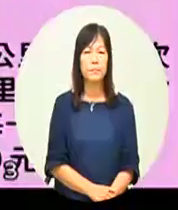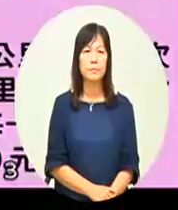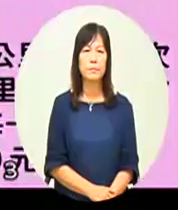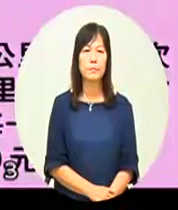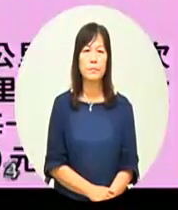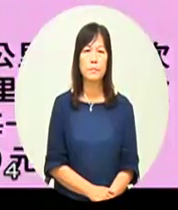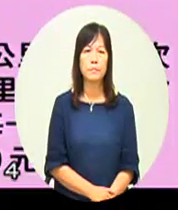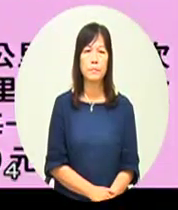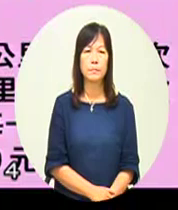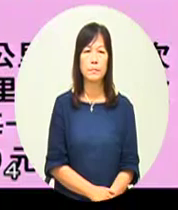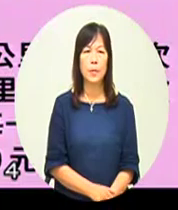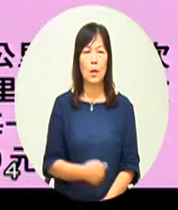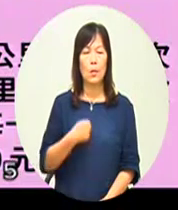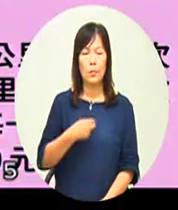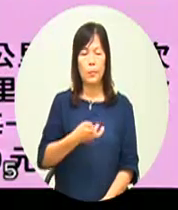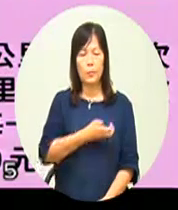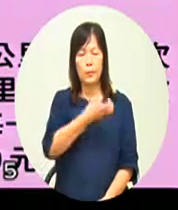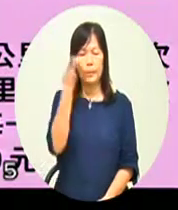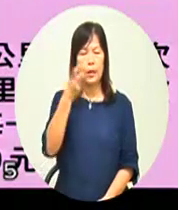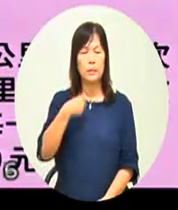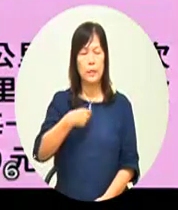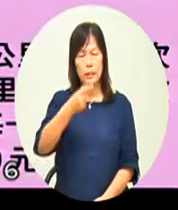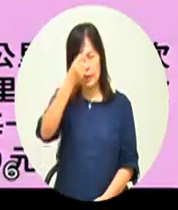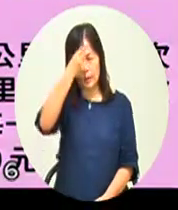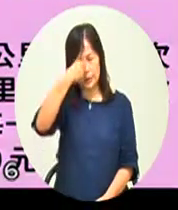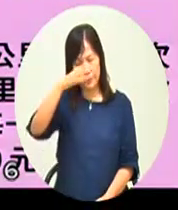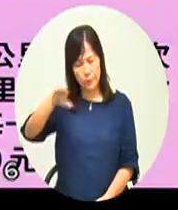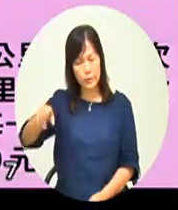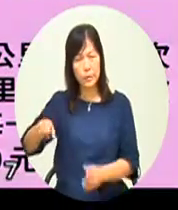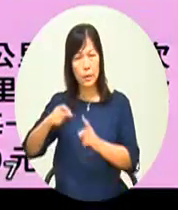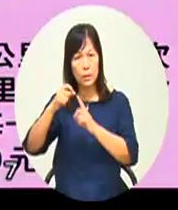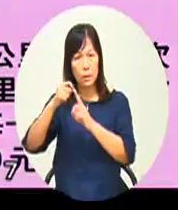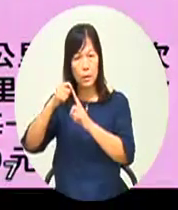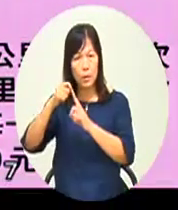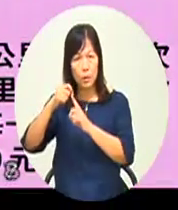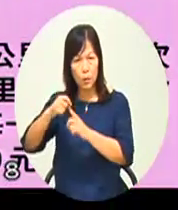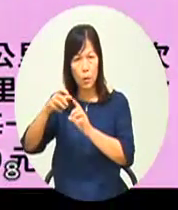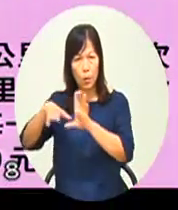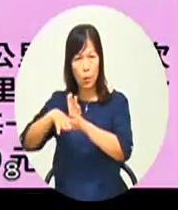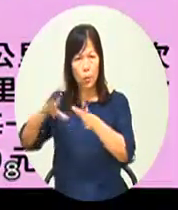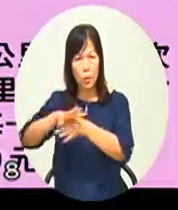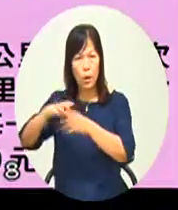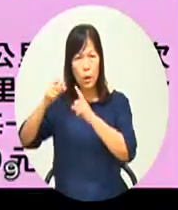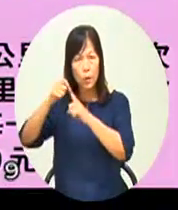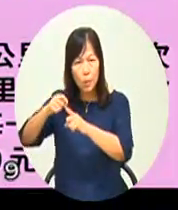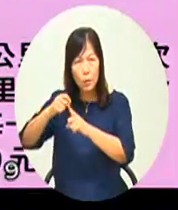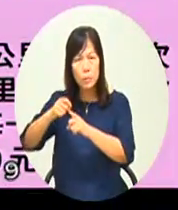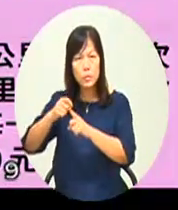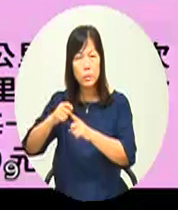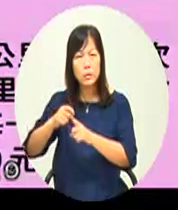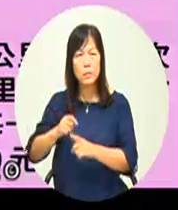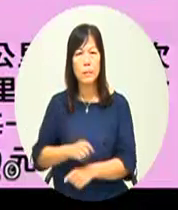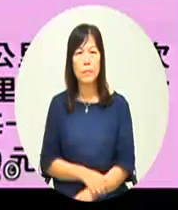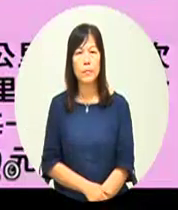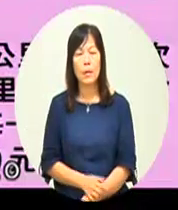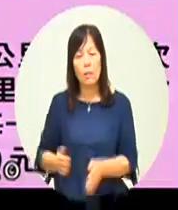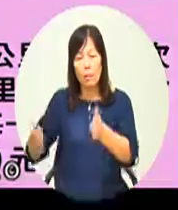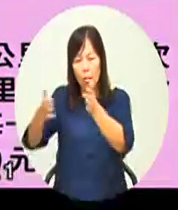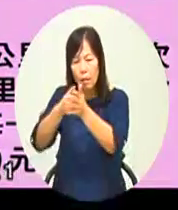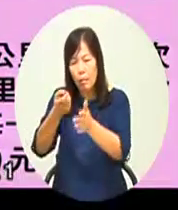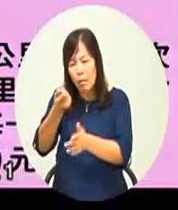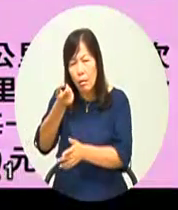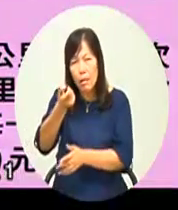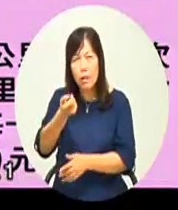因为我发现我们的凤山县的文化公车哦，哎，当公哦，都没啥人啊